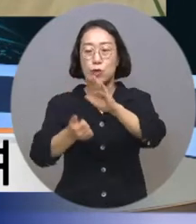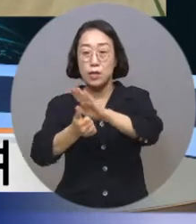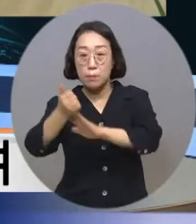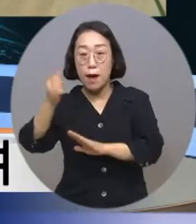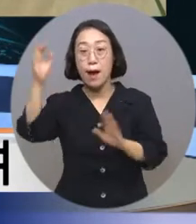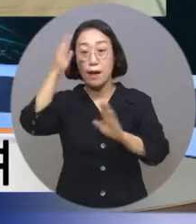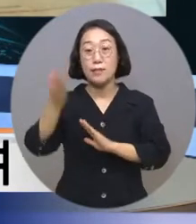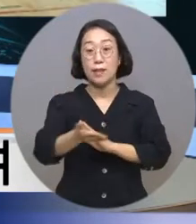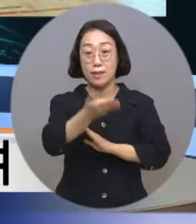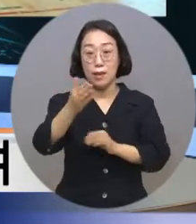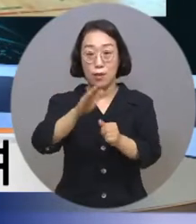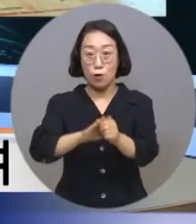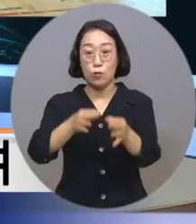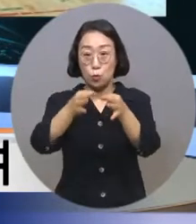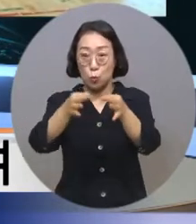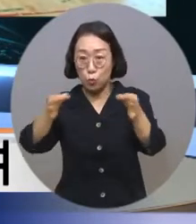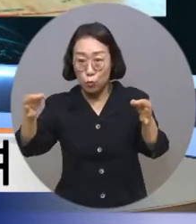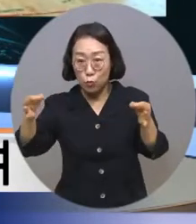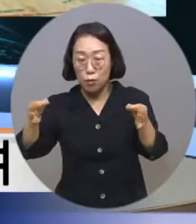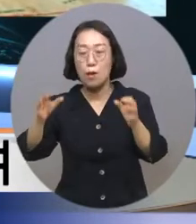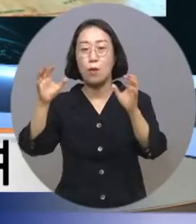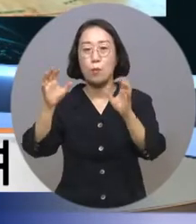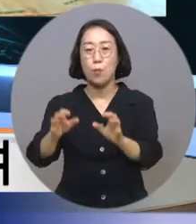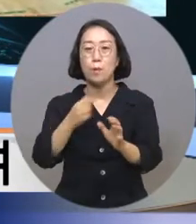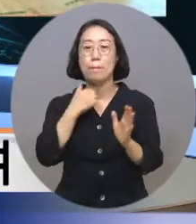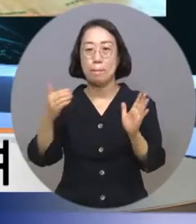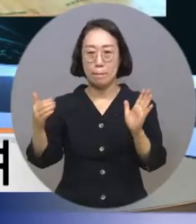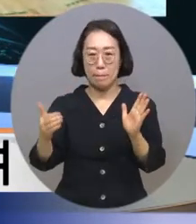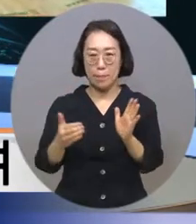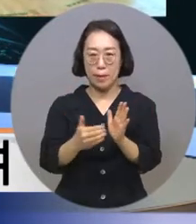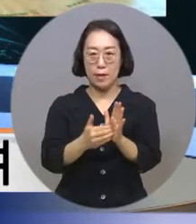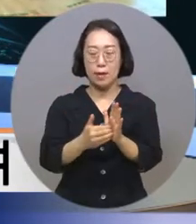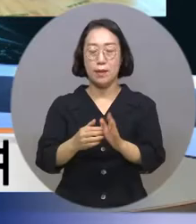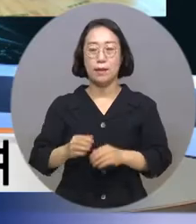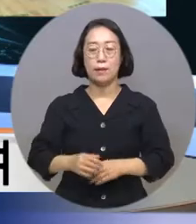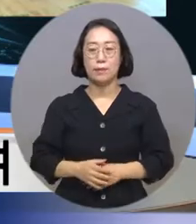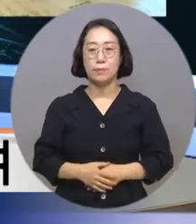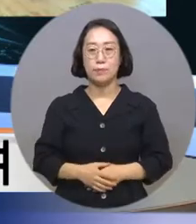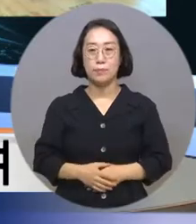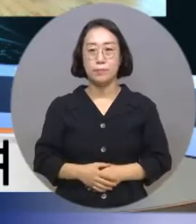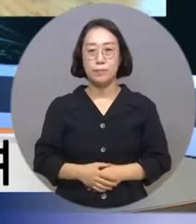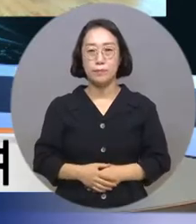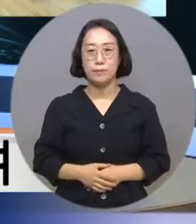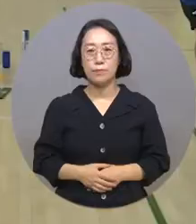수여하며 이들의 꿈을 응원하는 시간이 마련됐습니다. 보도에 장유진 기자입니다.